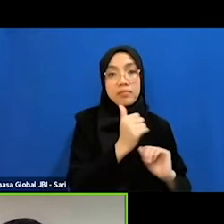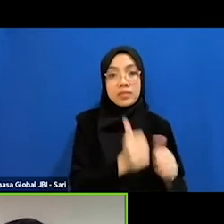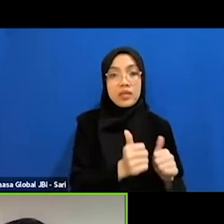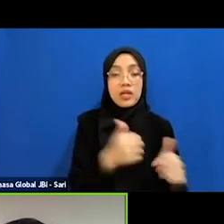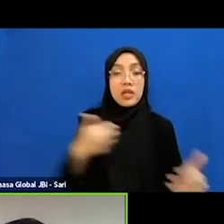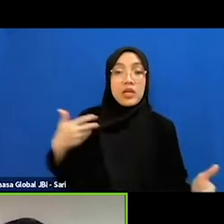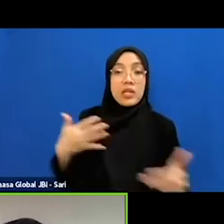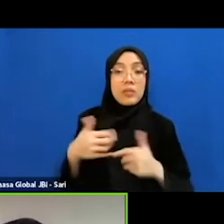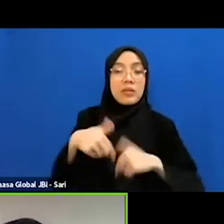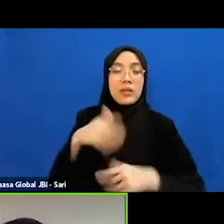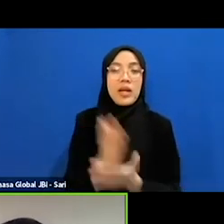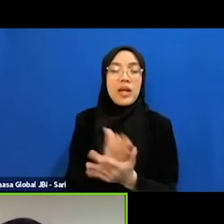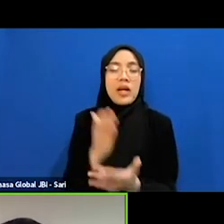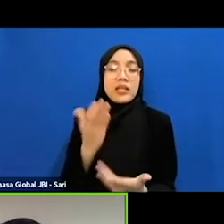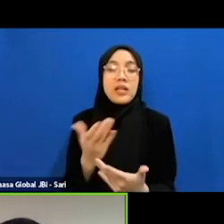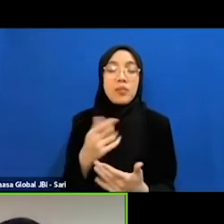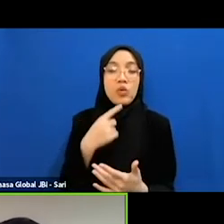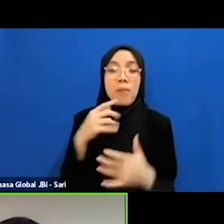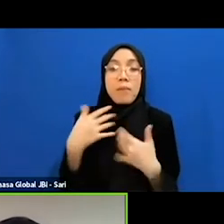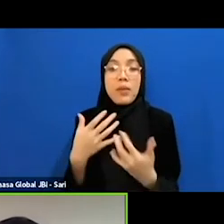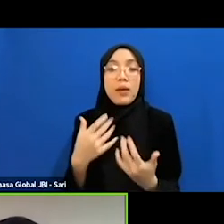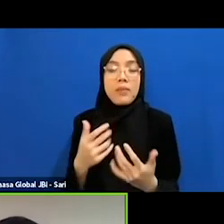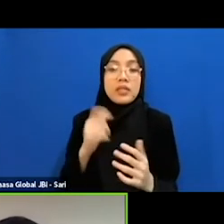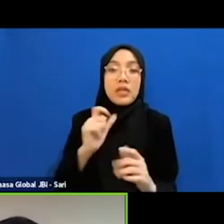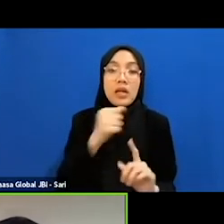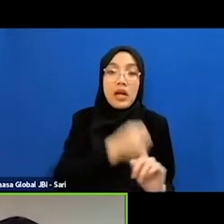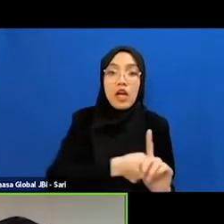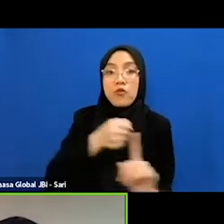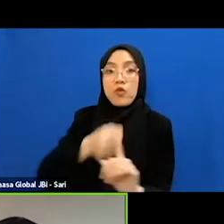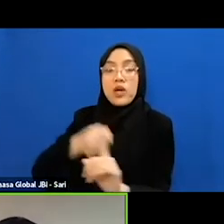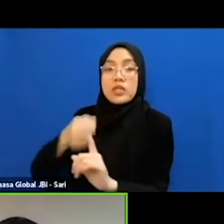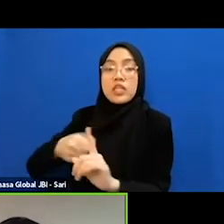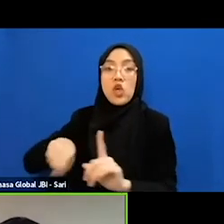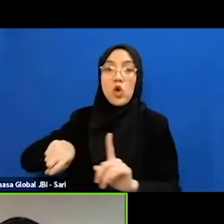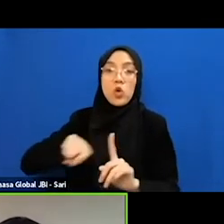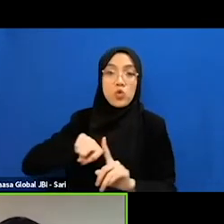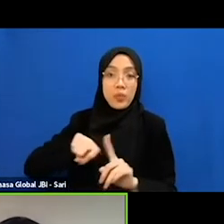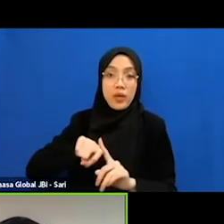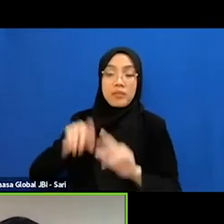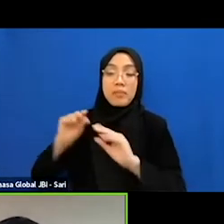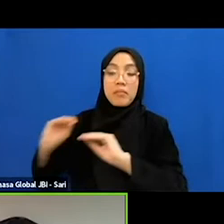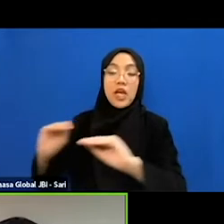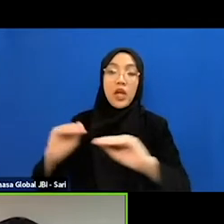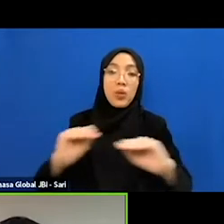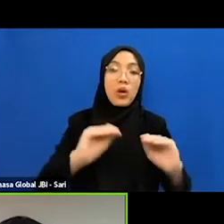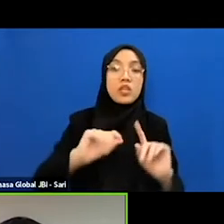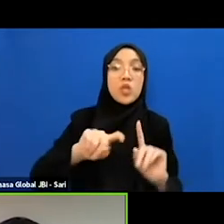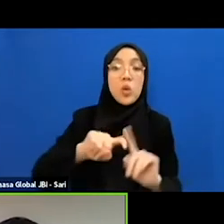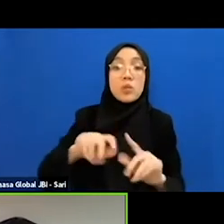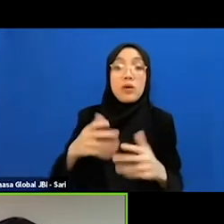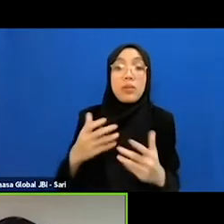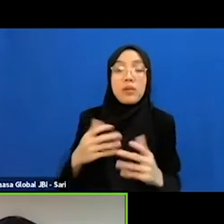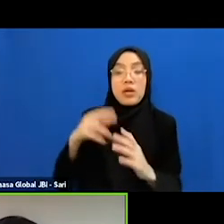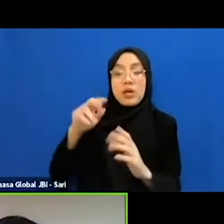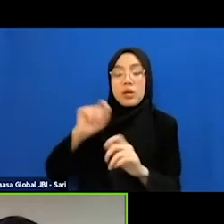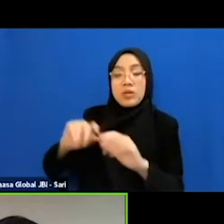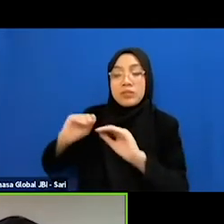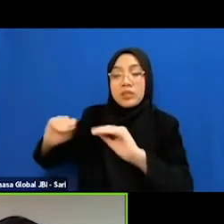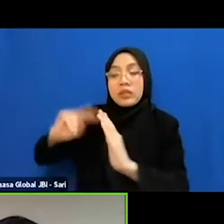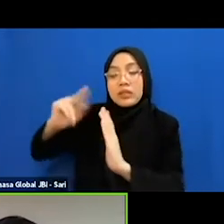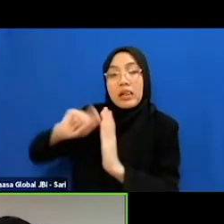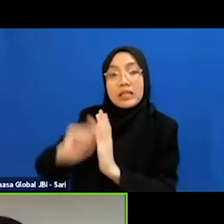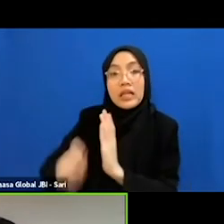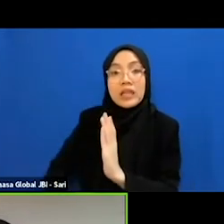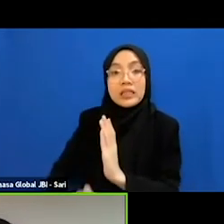titik kami akan kepada Bagaimana mengadvokasi konsumen ya mengedukasi konsumen meliterasi konsumen